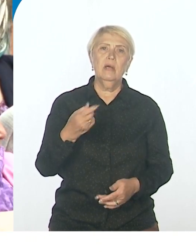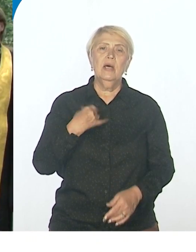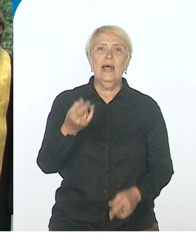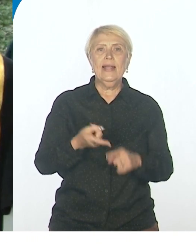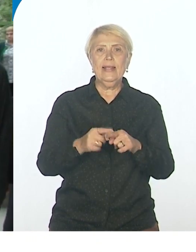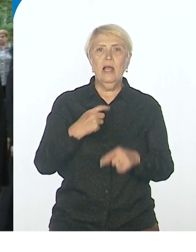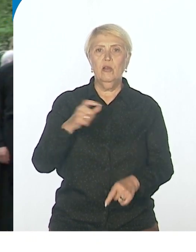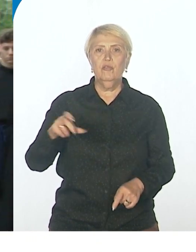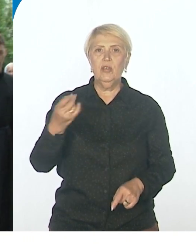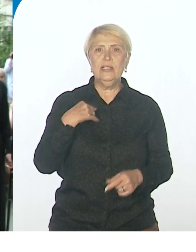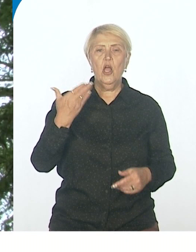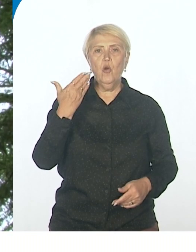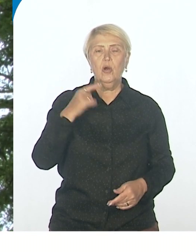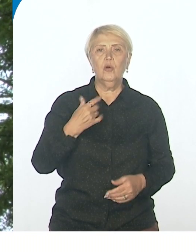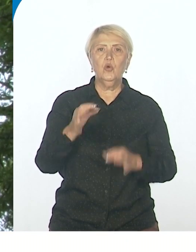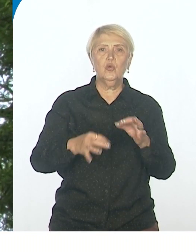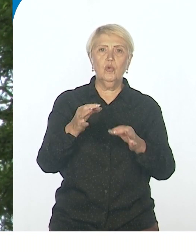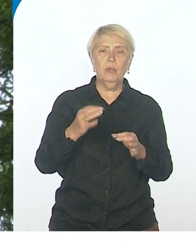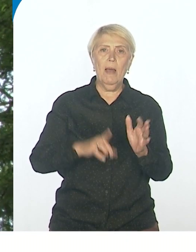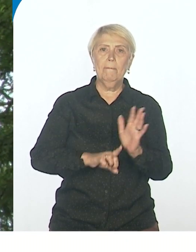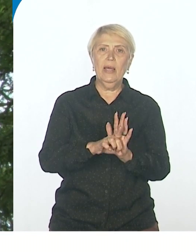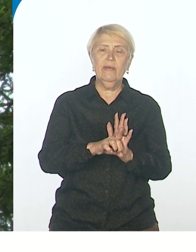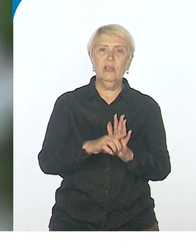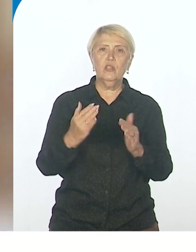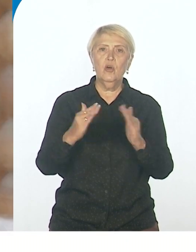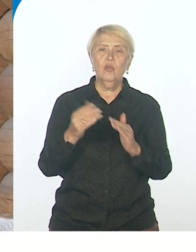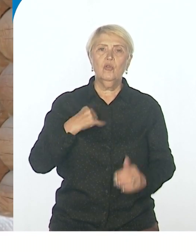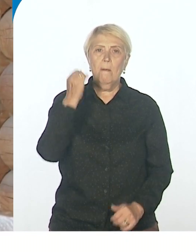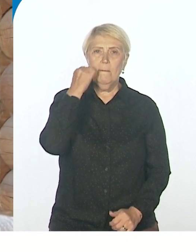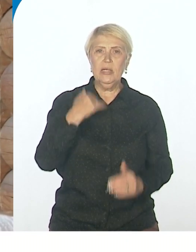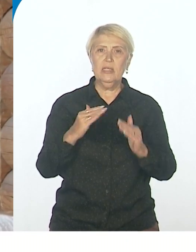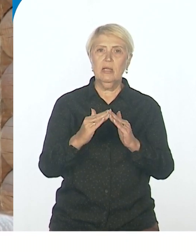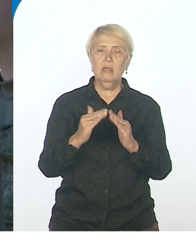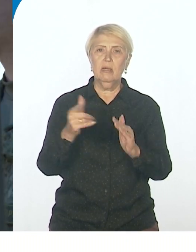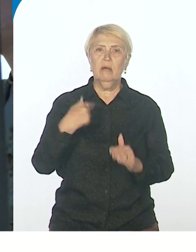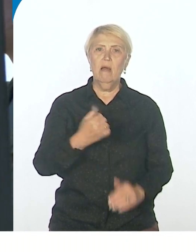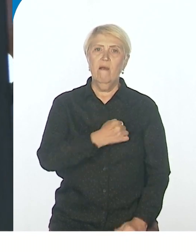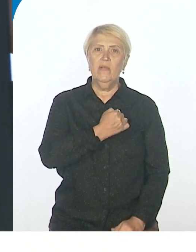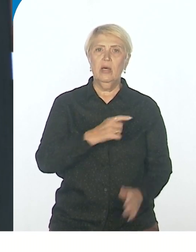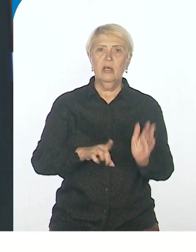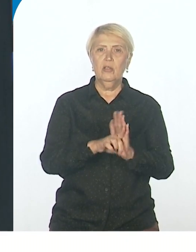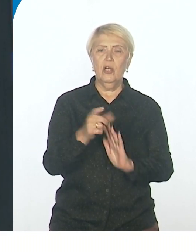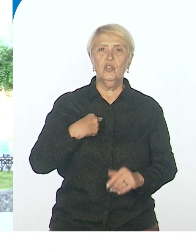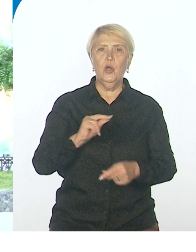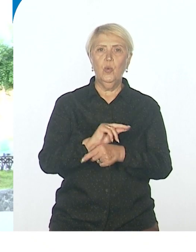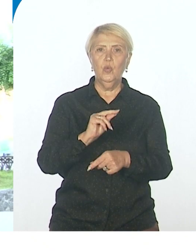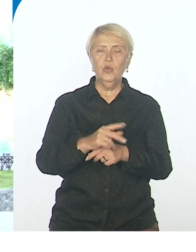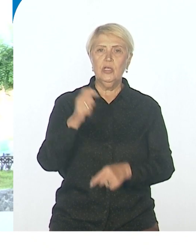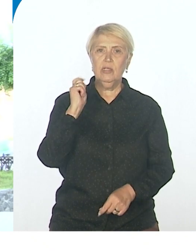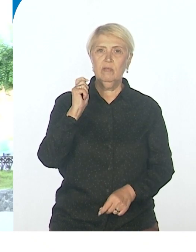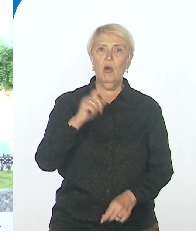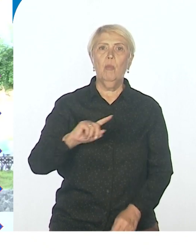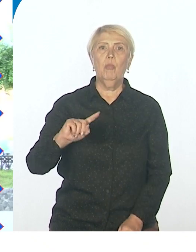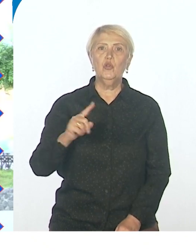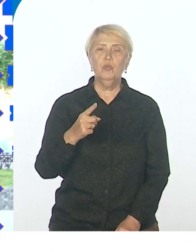судьбой. Такая святыня появилась на территории дома престарелых. Военные начали учиться звонить в колокола. Почему?